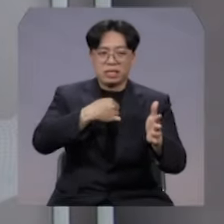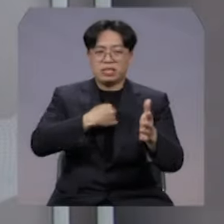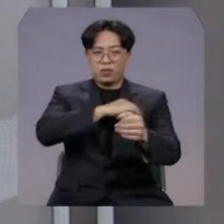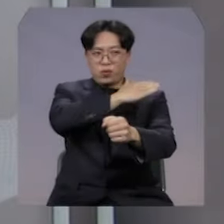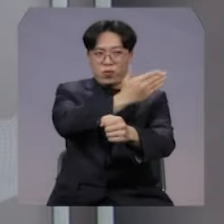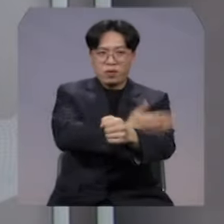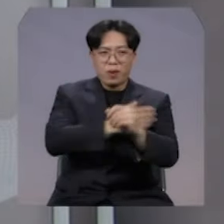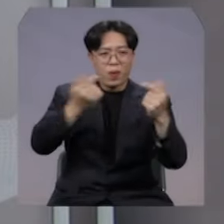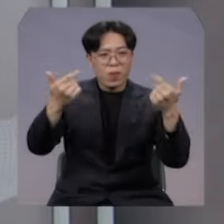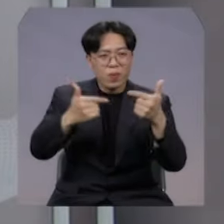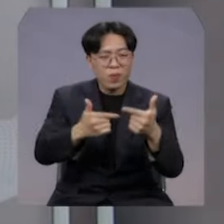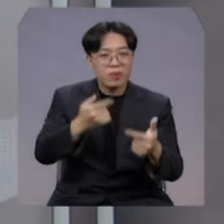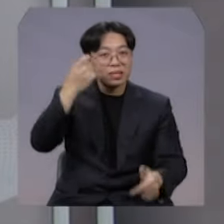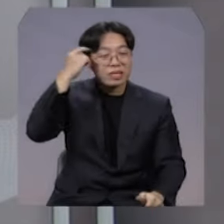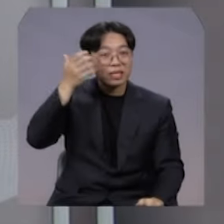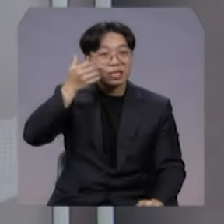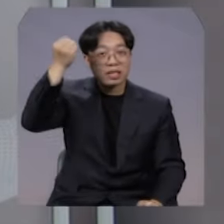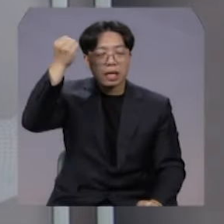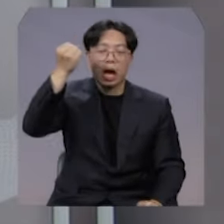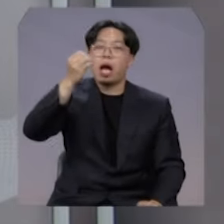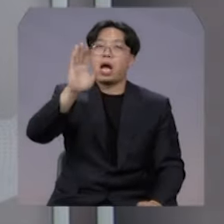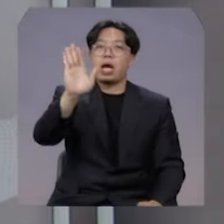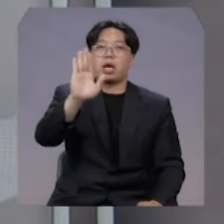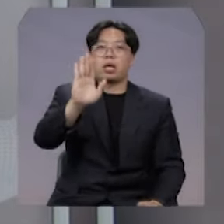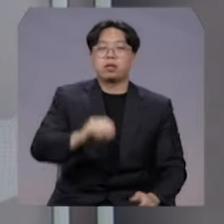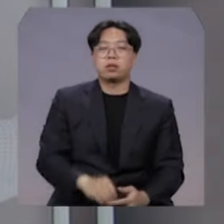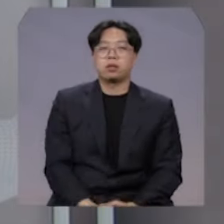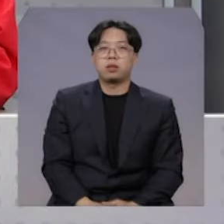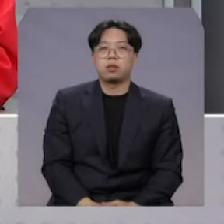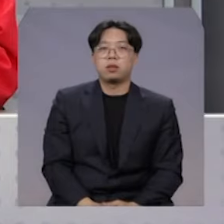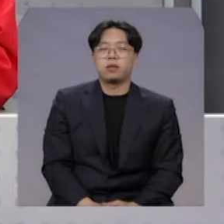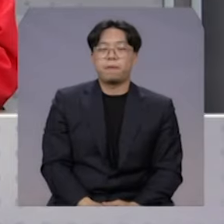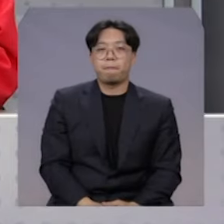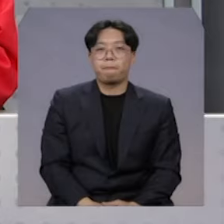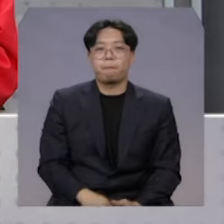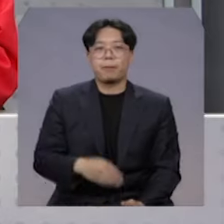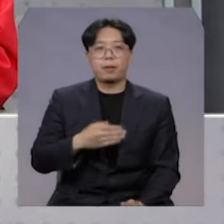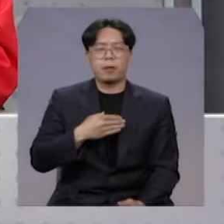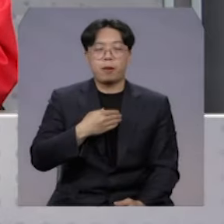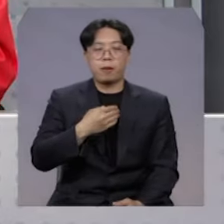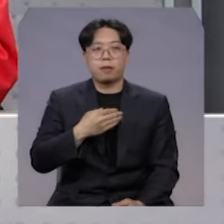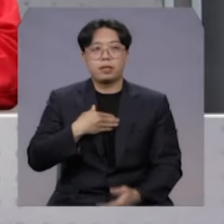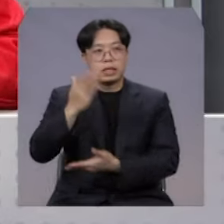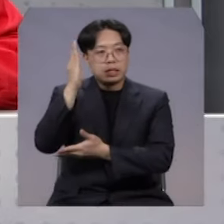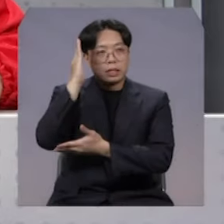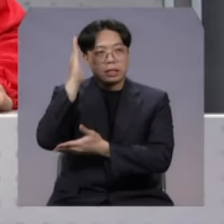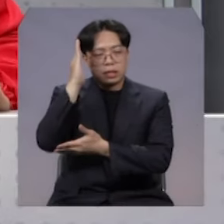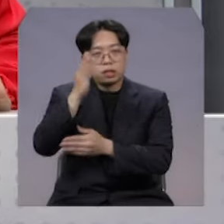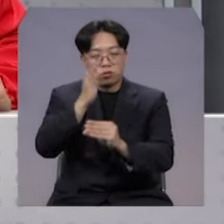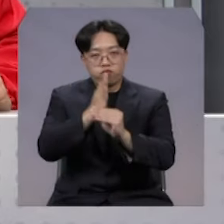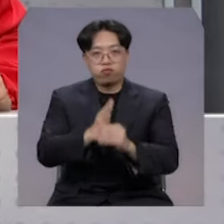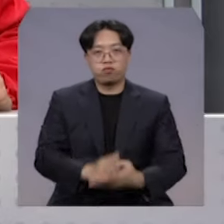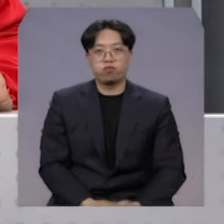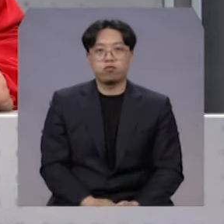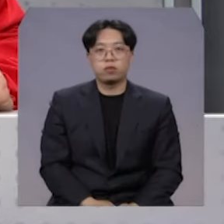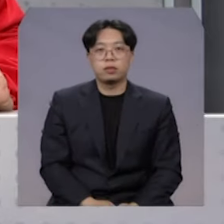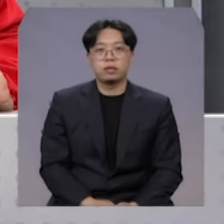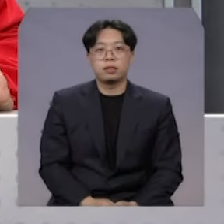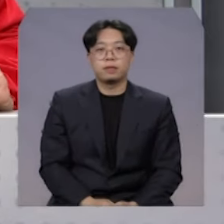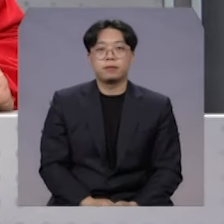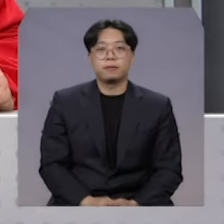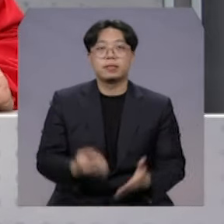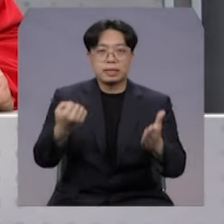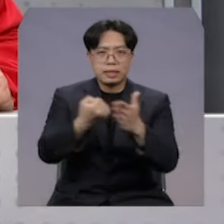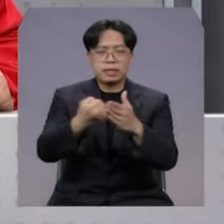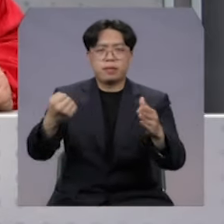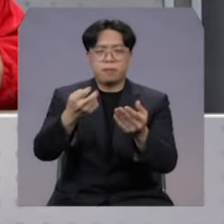것이라고 생각하는데 전혀 그렇지 않습니다. 아니요, 관련 법에 나와 있습니다. 제 얘기를 듣고 말씀해 주십시오. 네, 법을 한번 실제로 보시면 그래서 특별법이 네.